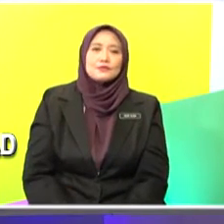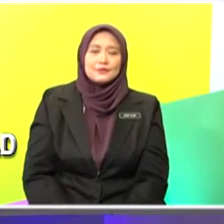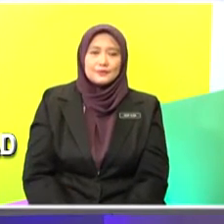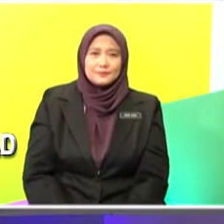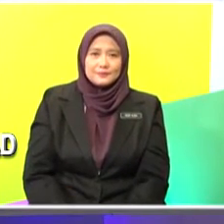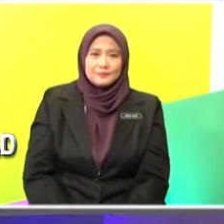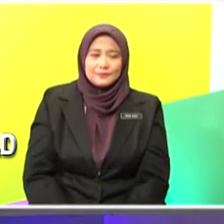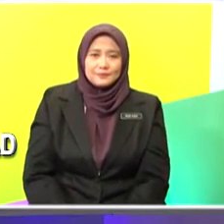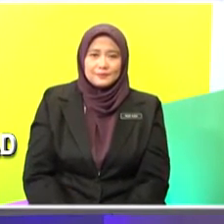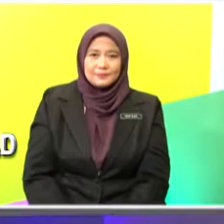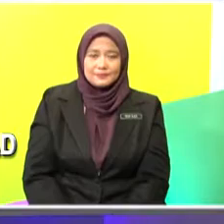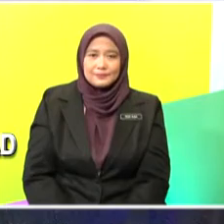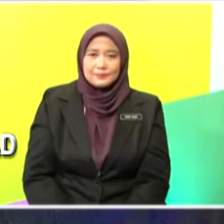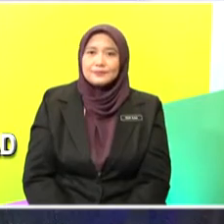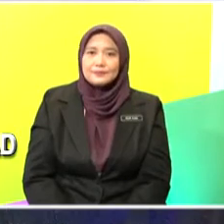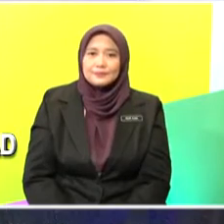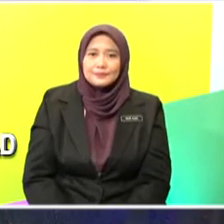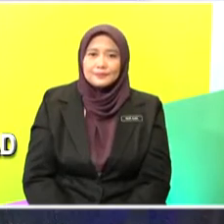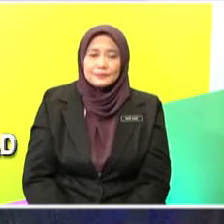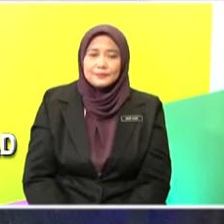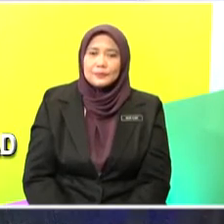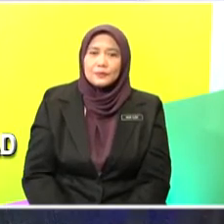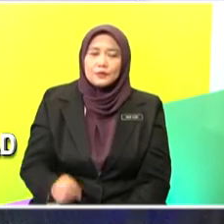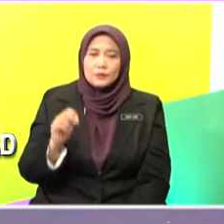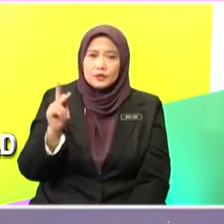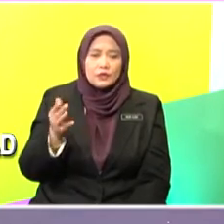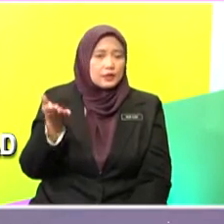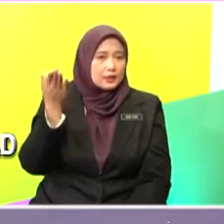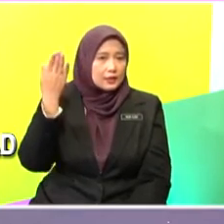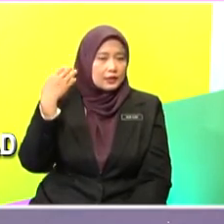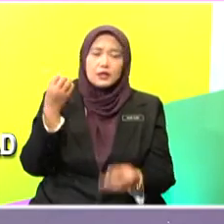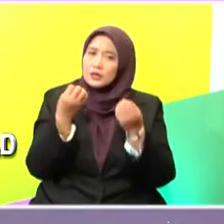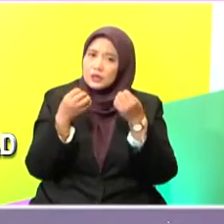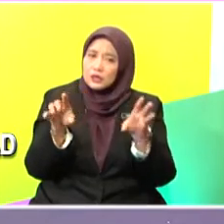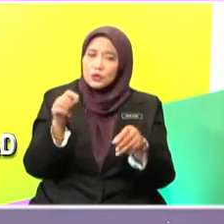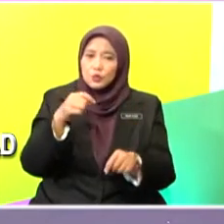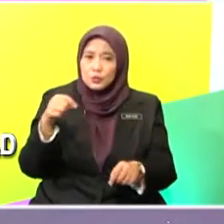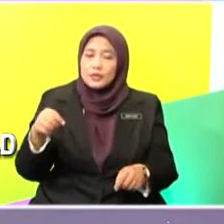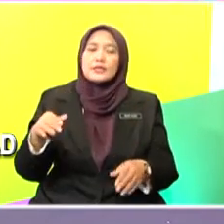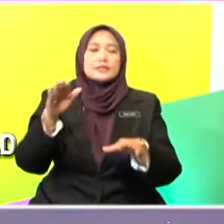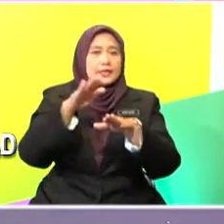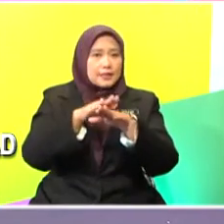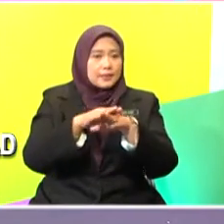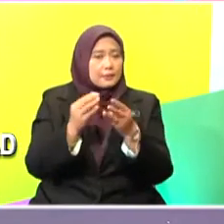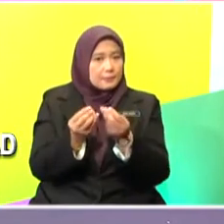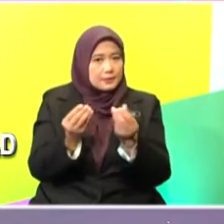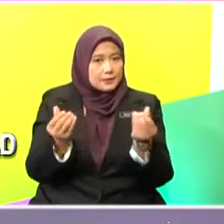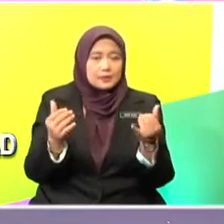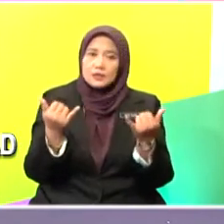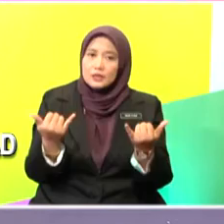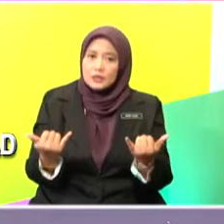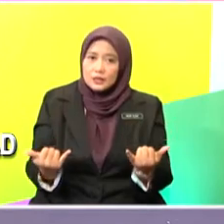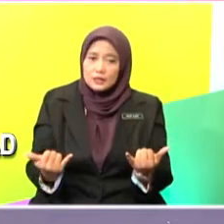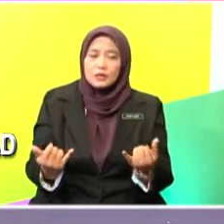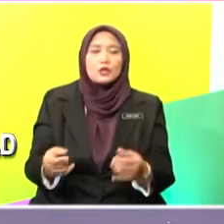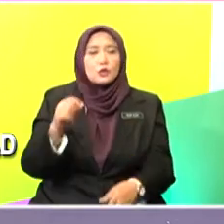Okey, Chun. Tadi kita tulis dekat pasir. Sekarang kita dapat tulis dekat papan putih. Papan